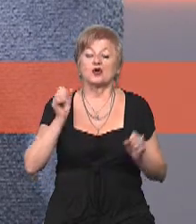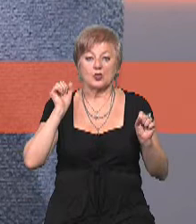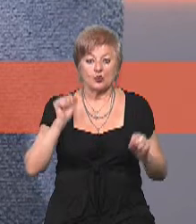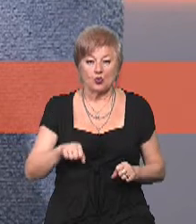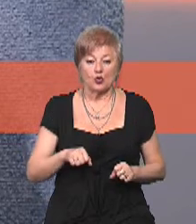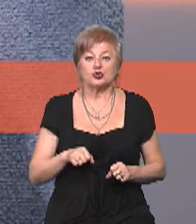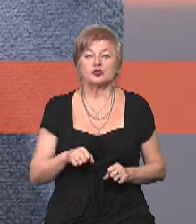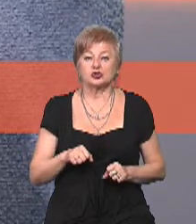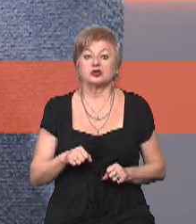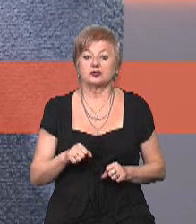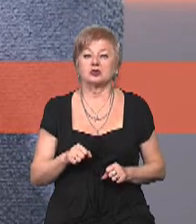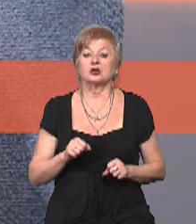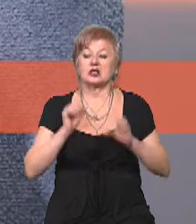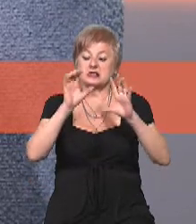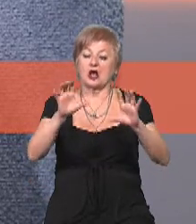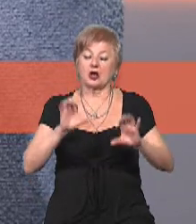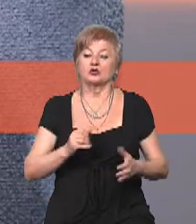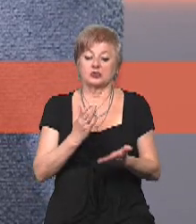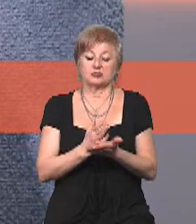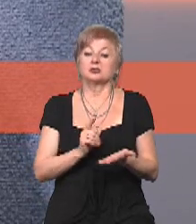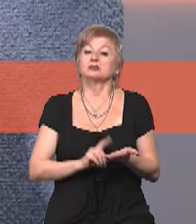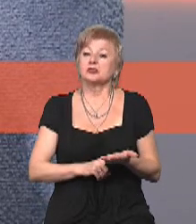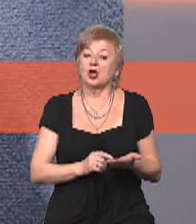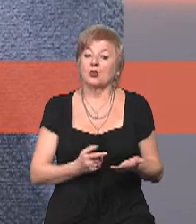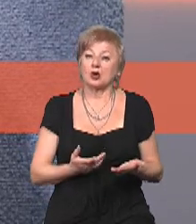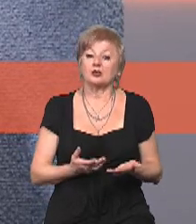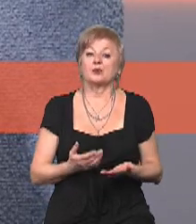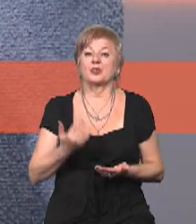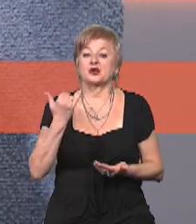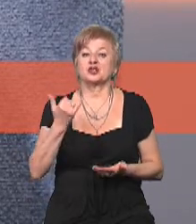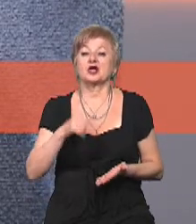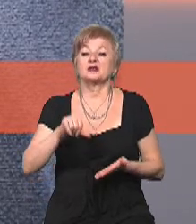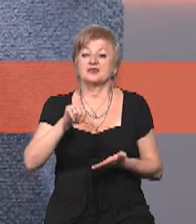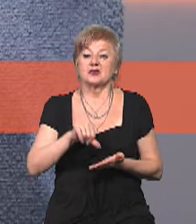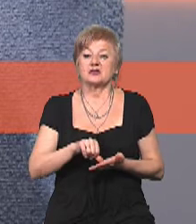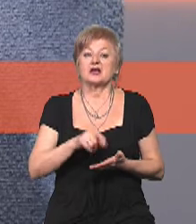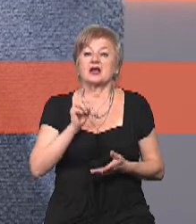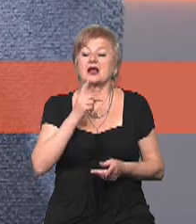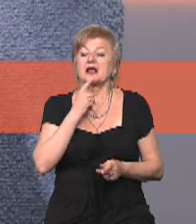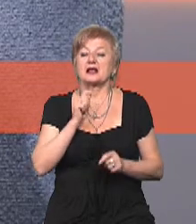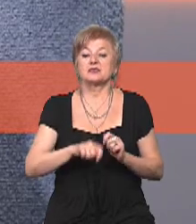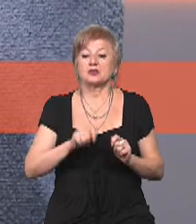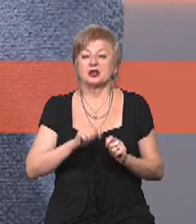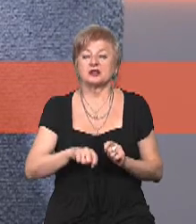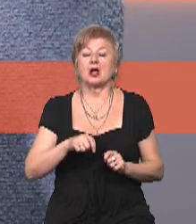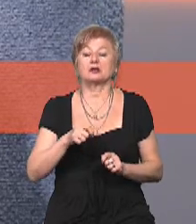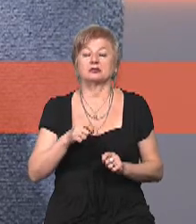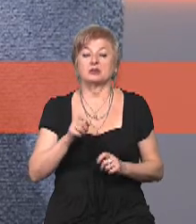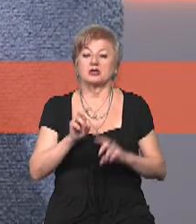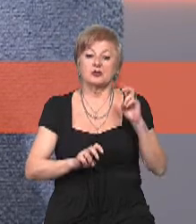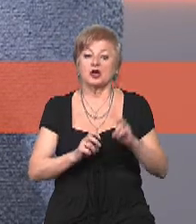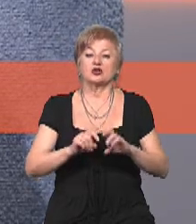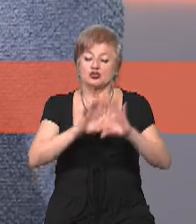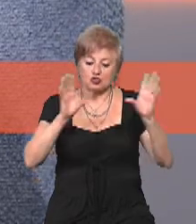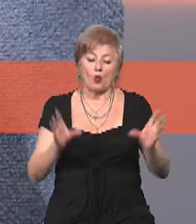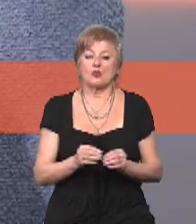опанувати роботодавцям. Сьогодні ми бачимо, що ви виступаєте з керівниками підприємств єдиним фронтом. Чим